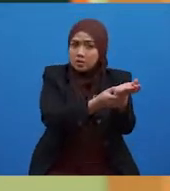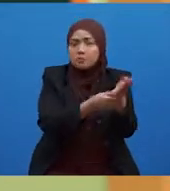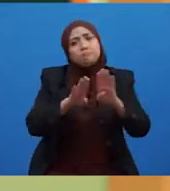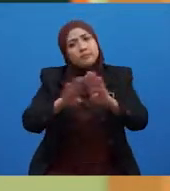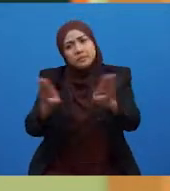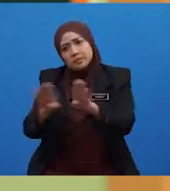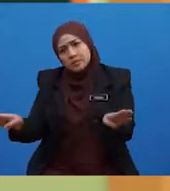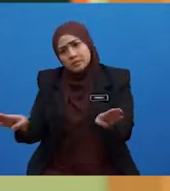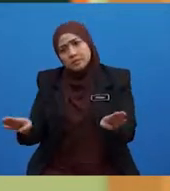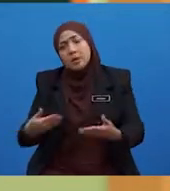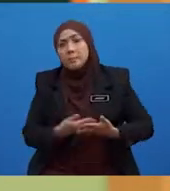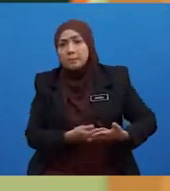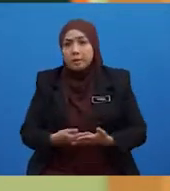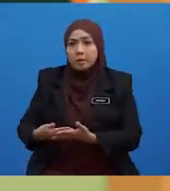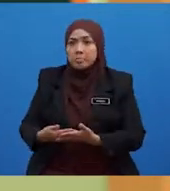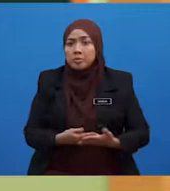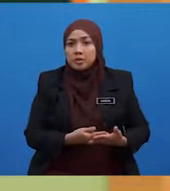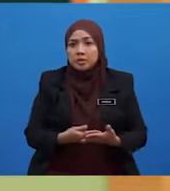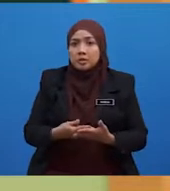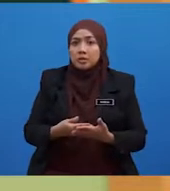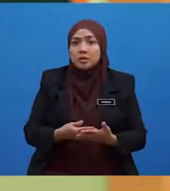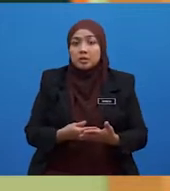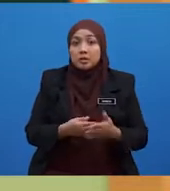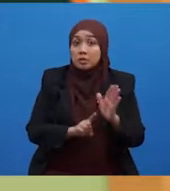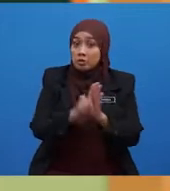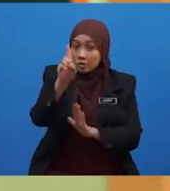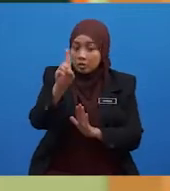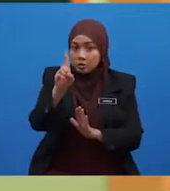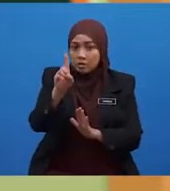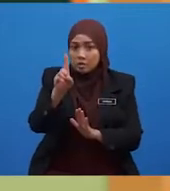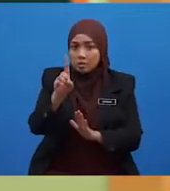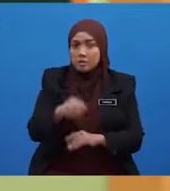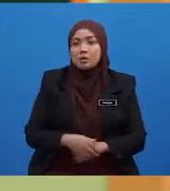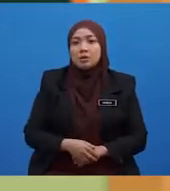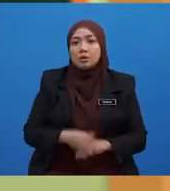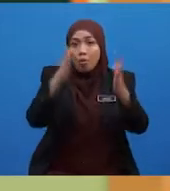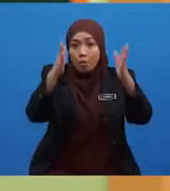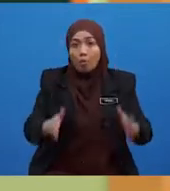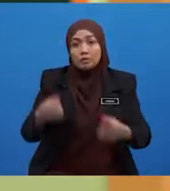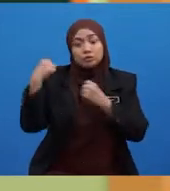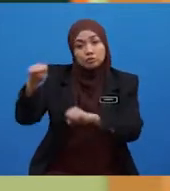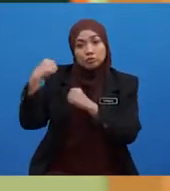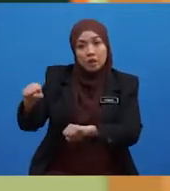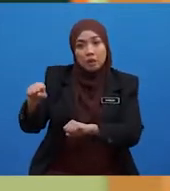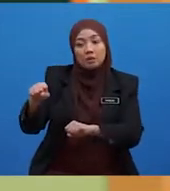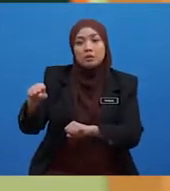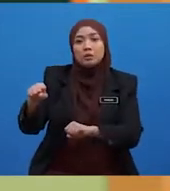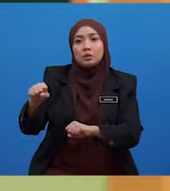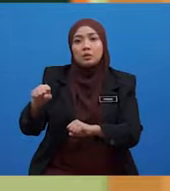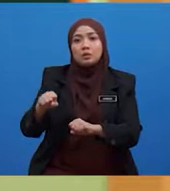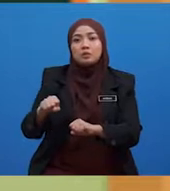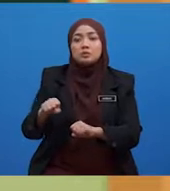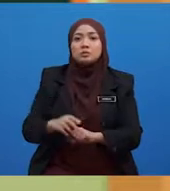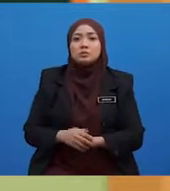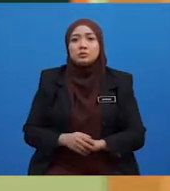berbeza. Bayi mempunyai kadar nadi yang lebih tinggi, manakala atlet yang mempunyai tahap kejegasan yang